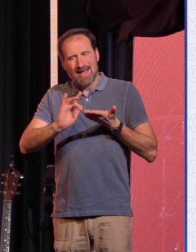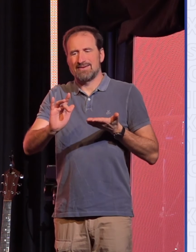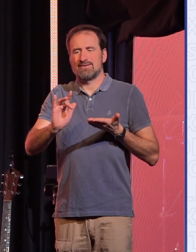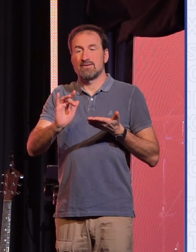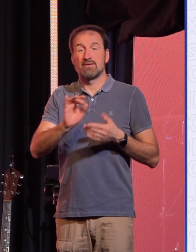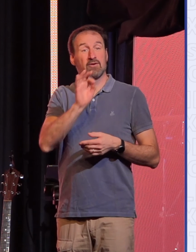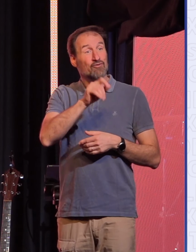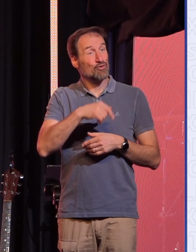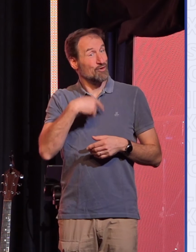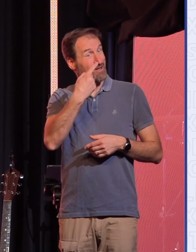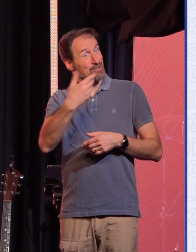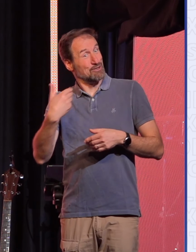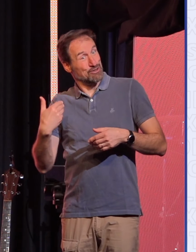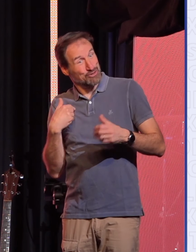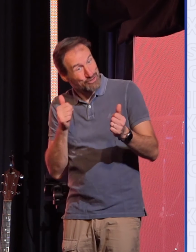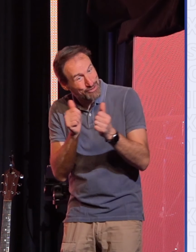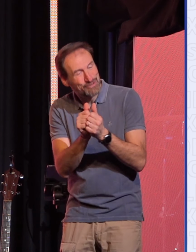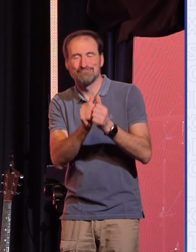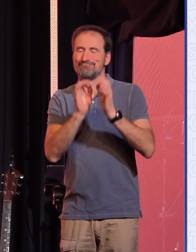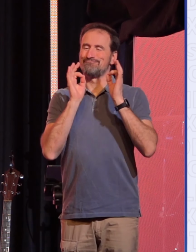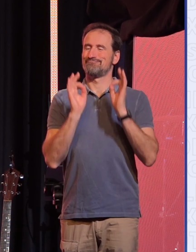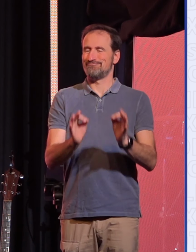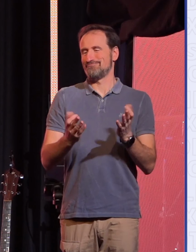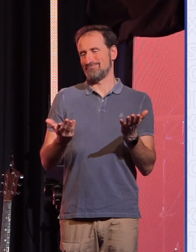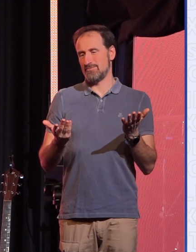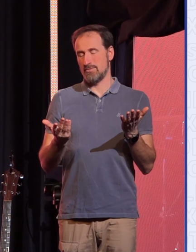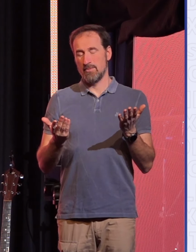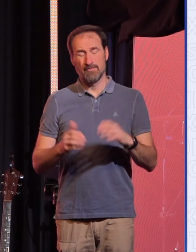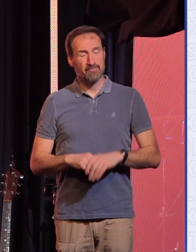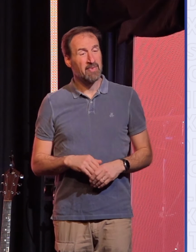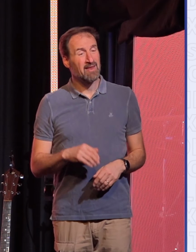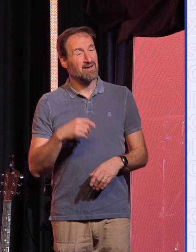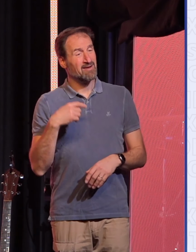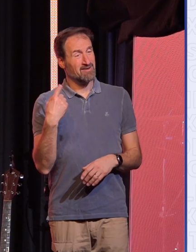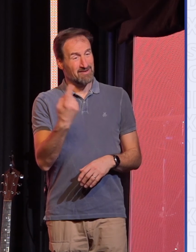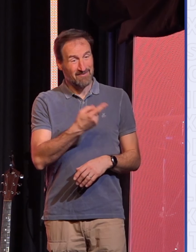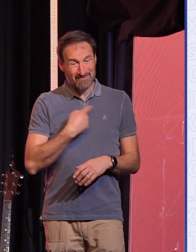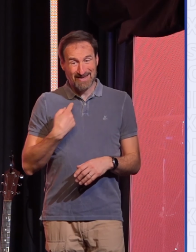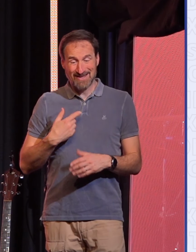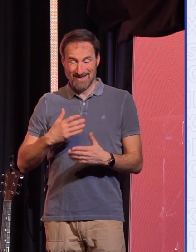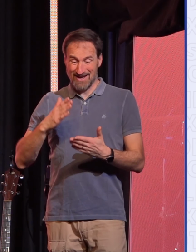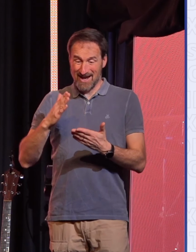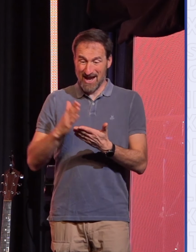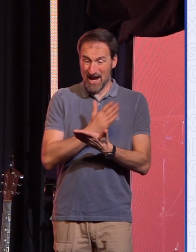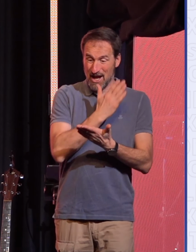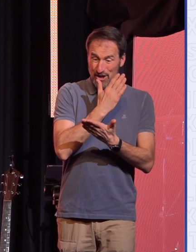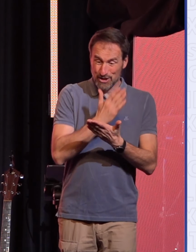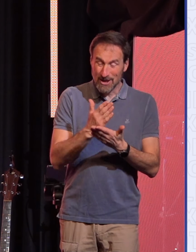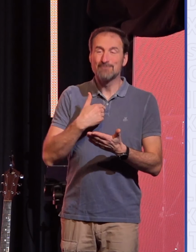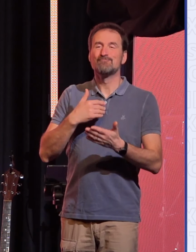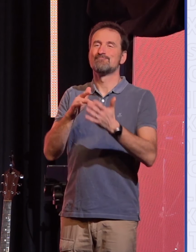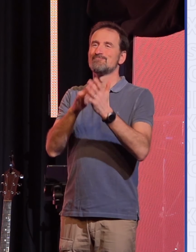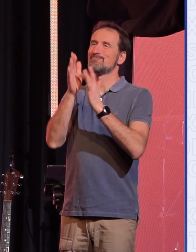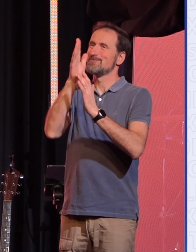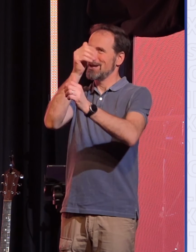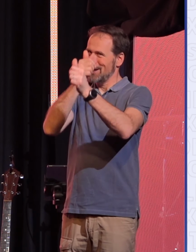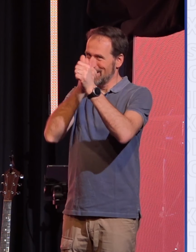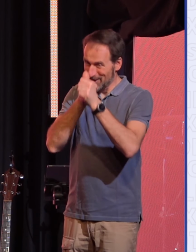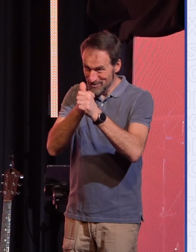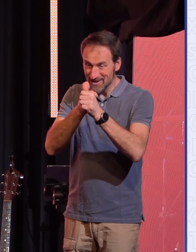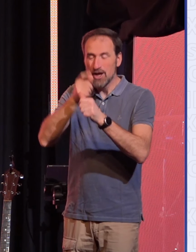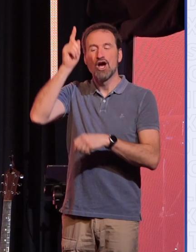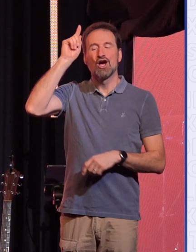leben. Durch eine Entscheidung an Jesus wurden wir als heilig erklärt. Aber